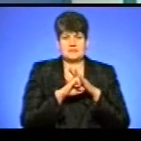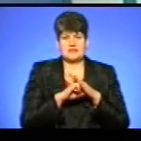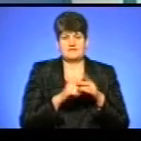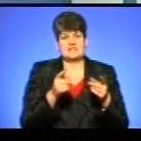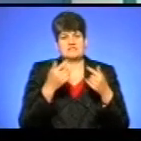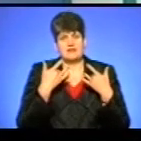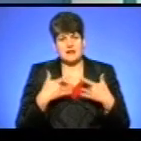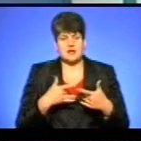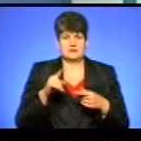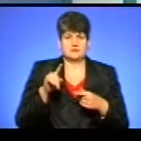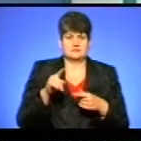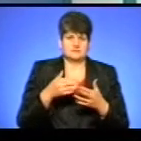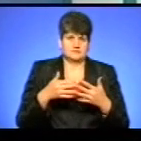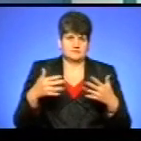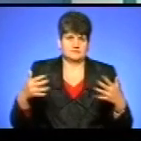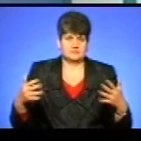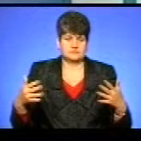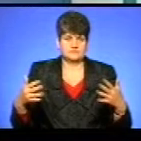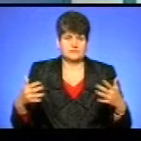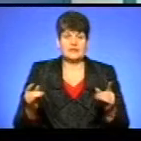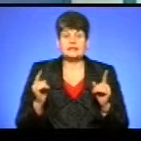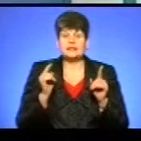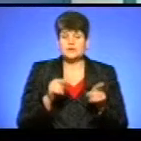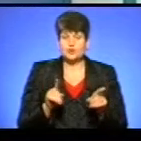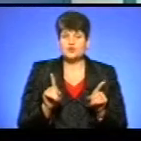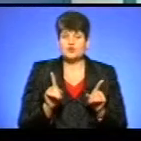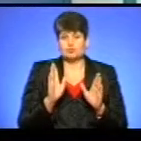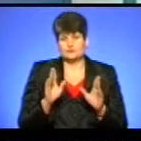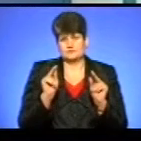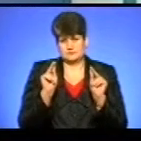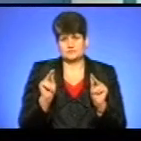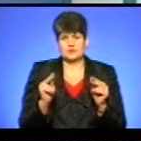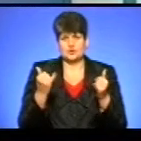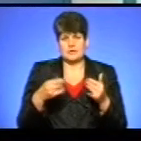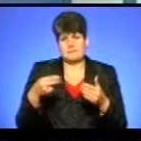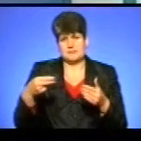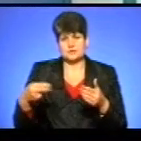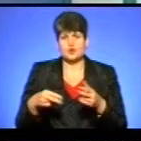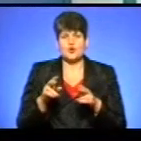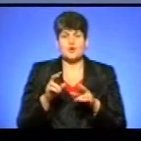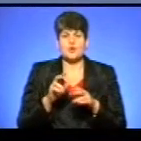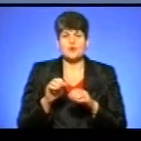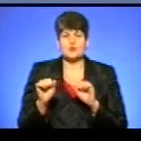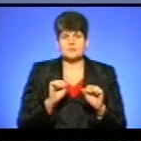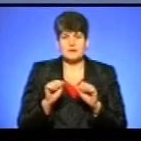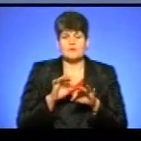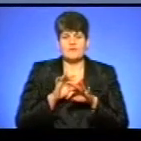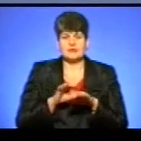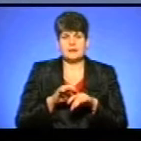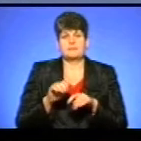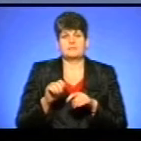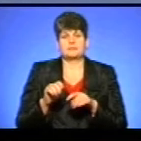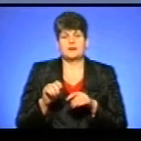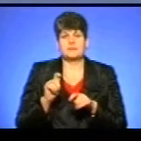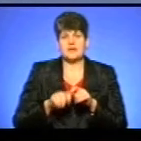притягати до відповідальності і так далі. Для того, щоб бути об'єктивним, сьогодні підписано розпорядження про проведення службової перевірки відносно начальника